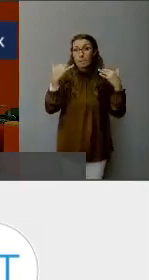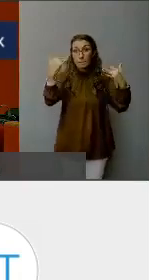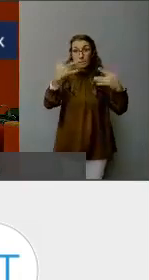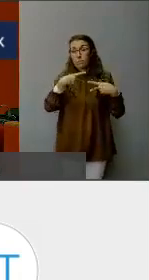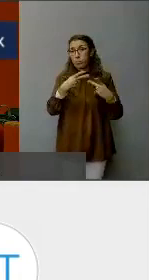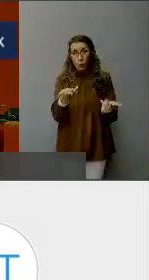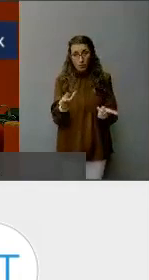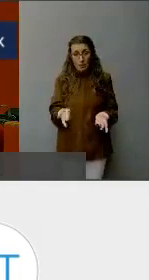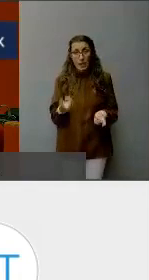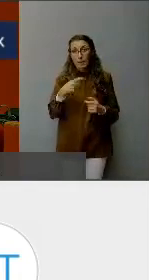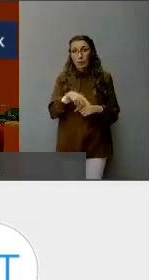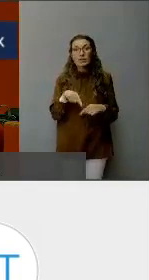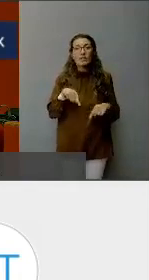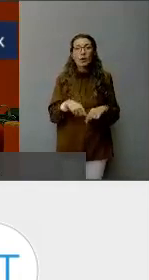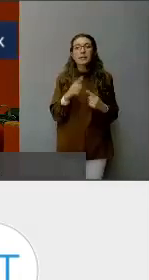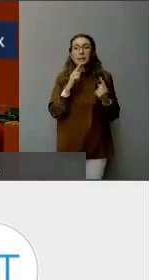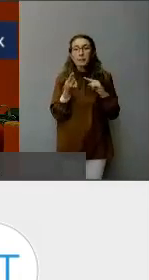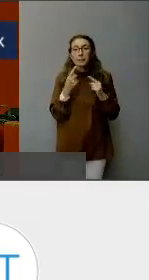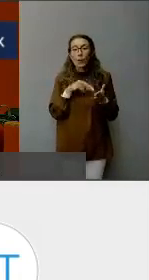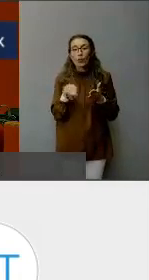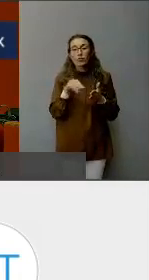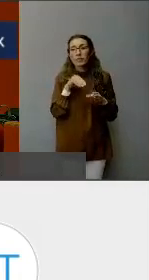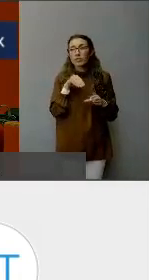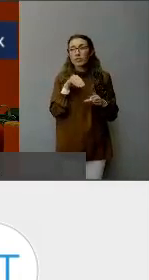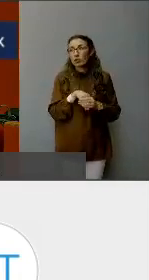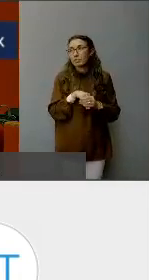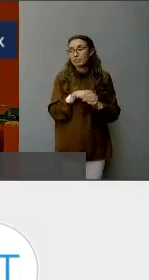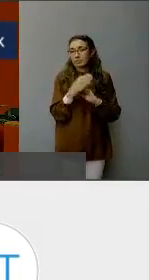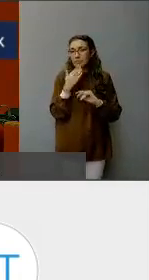chiusa dentro gli uffici grazie